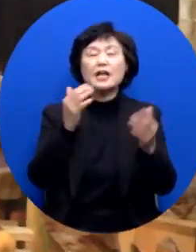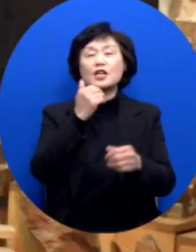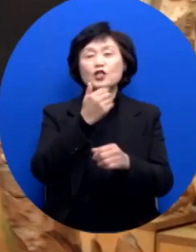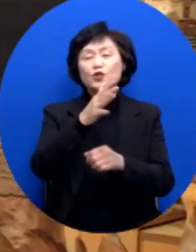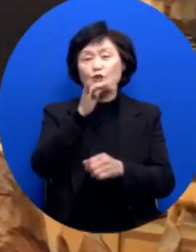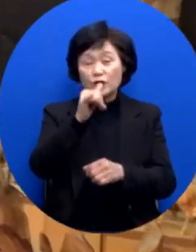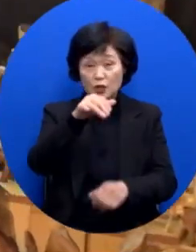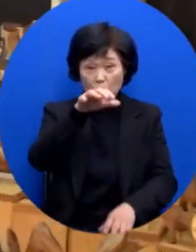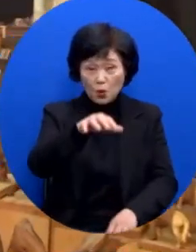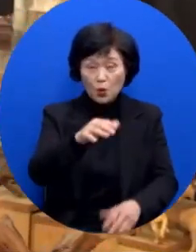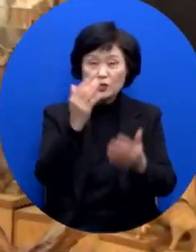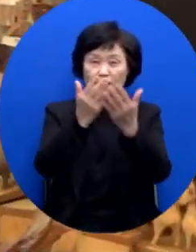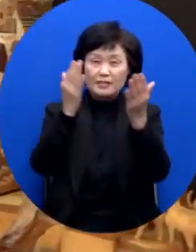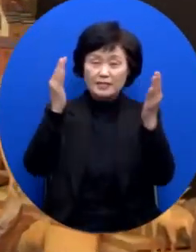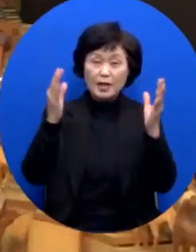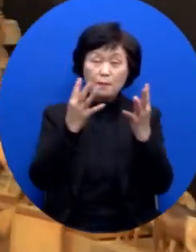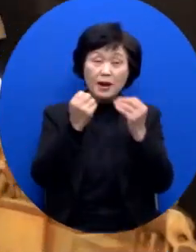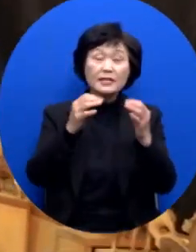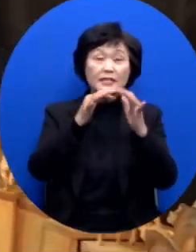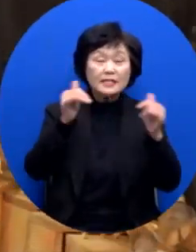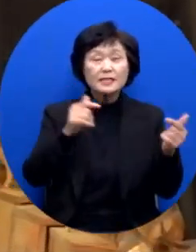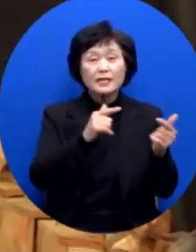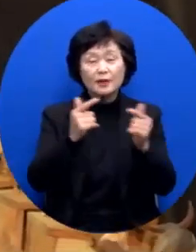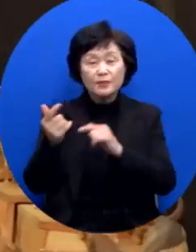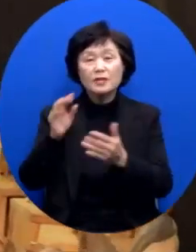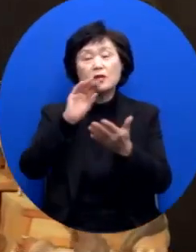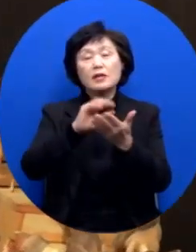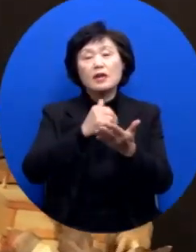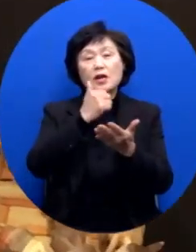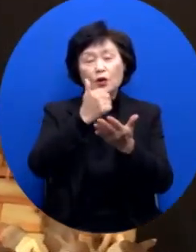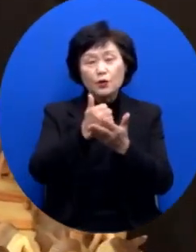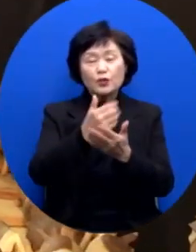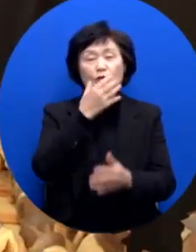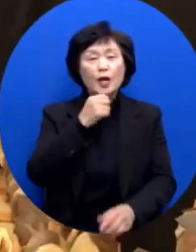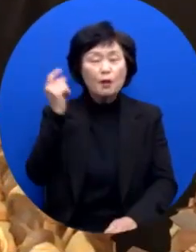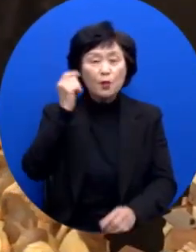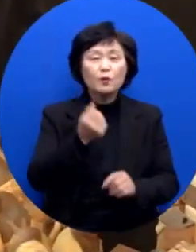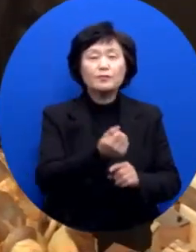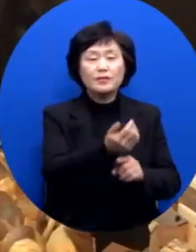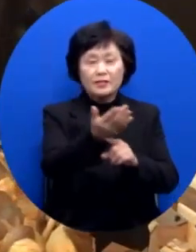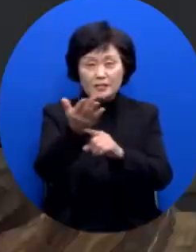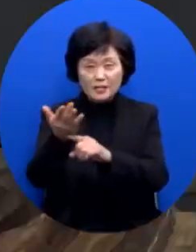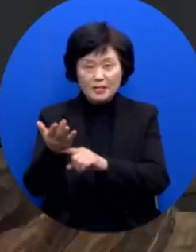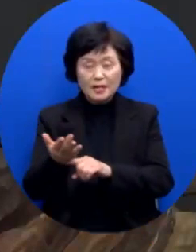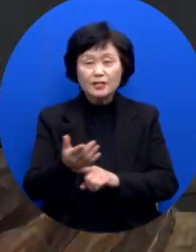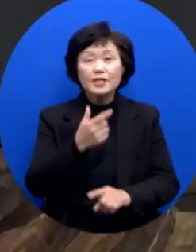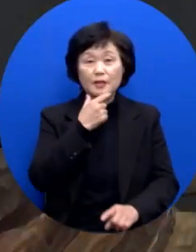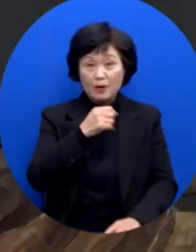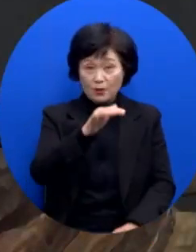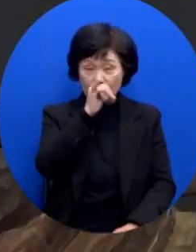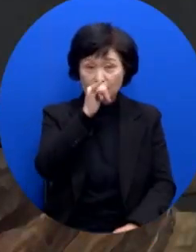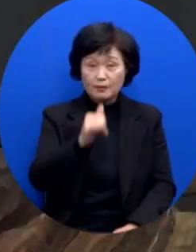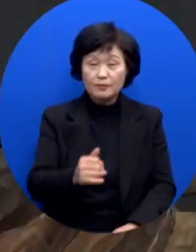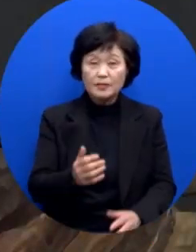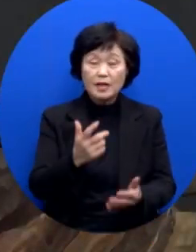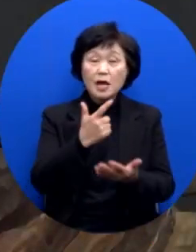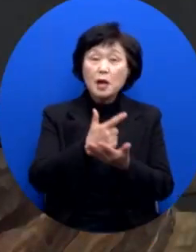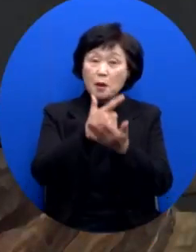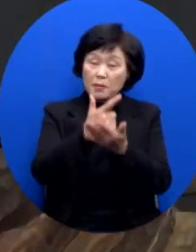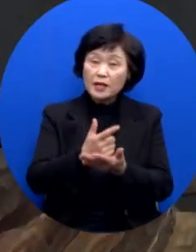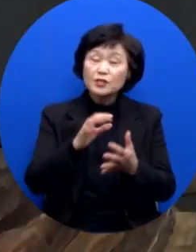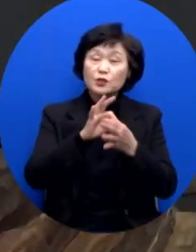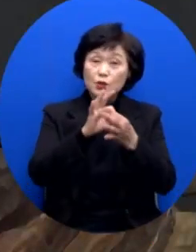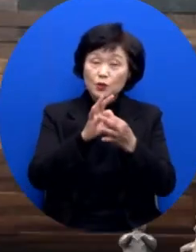더 많은 사람들이 그리스도의 메시지가 전달되길 희망하고 있습니다 광주를 통한 하나님의